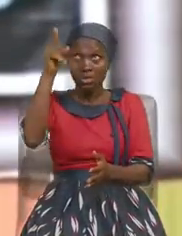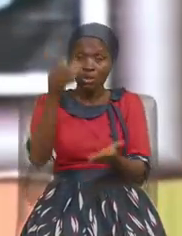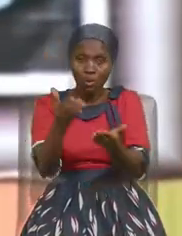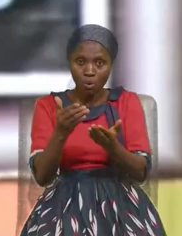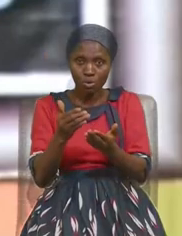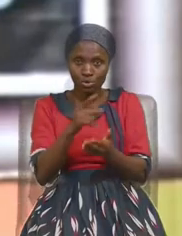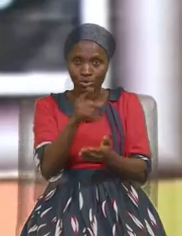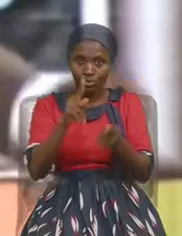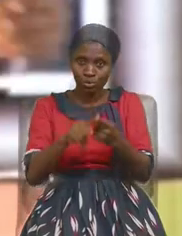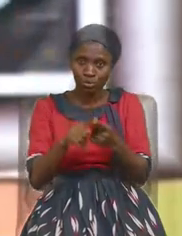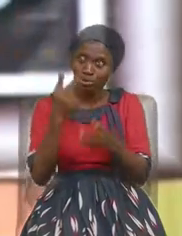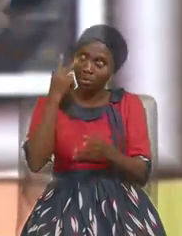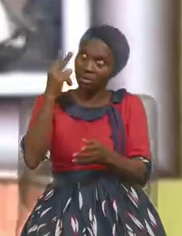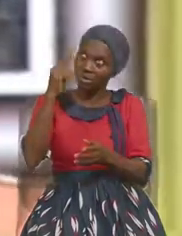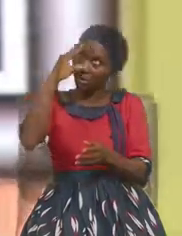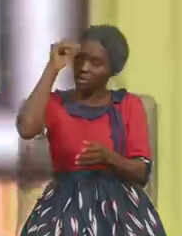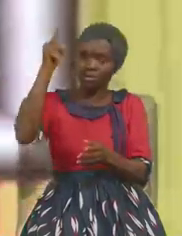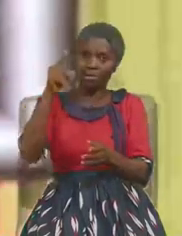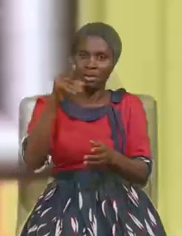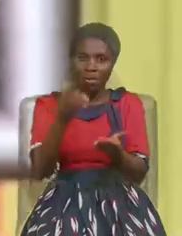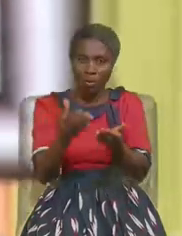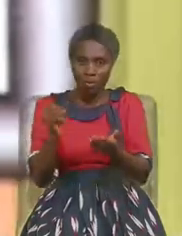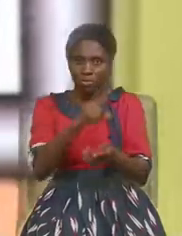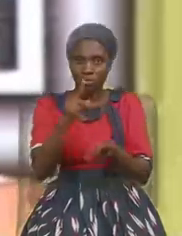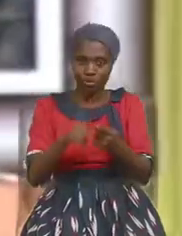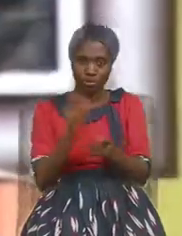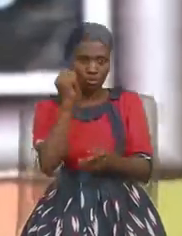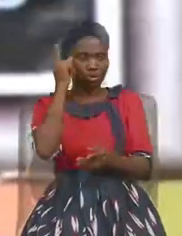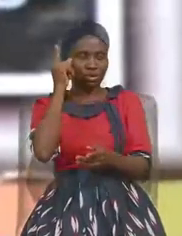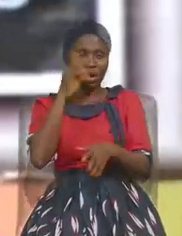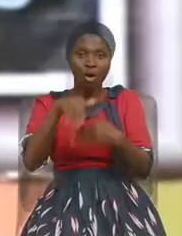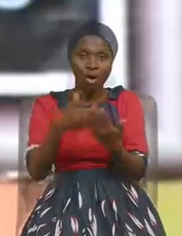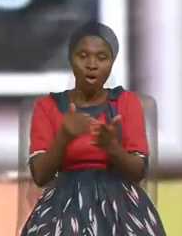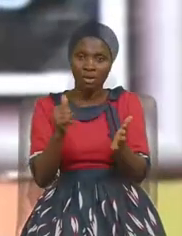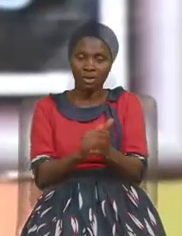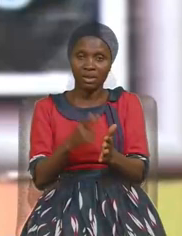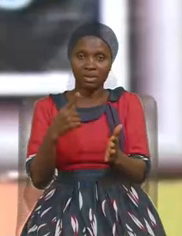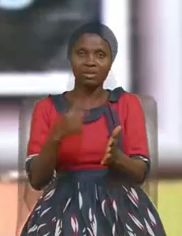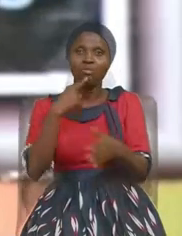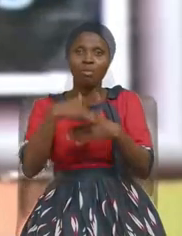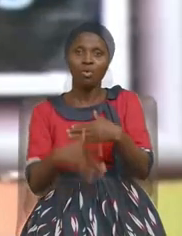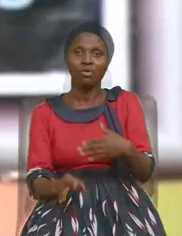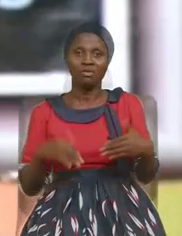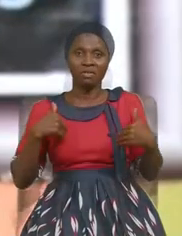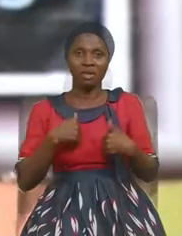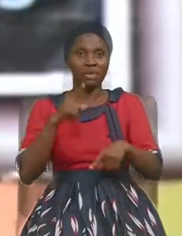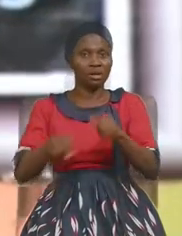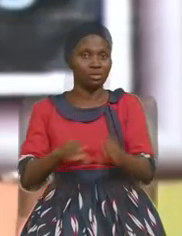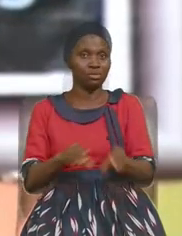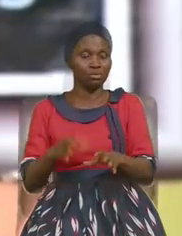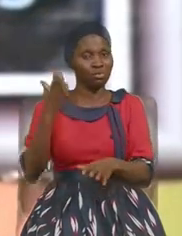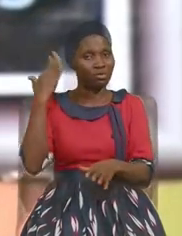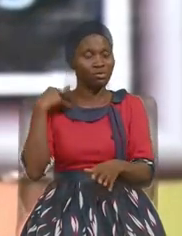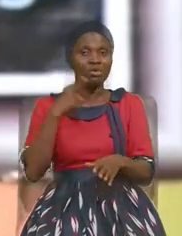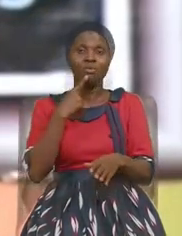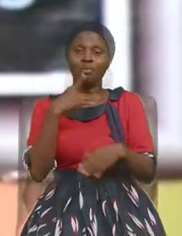de Dieu, il veut que tu comprennes tout ce que les animaux n'ont pas pu faire. Le sang de l'agneau, le sang